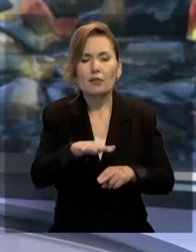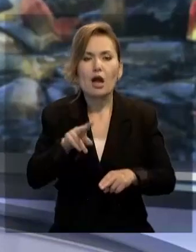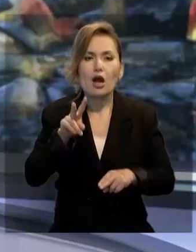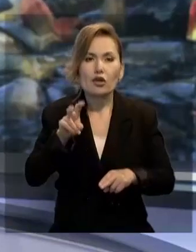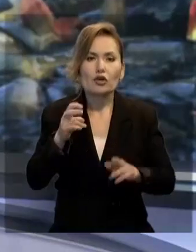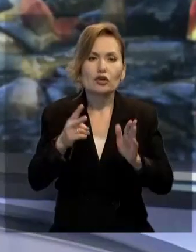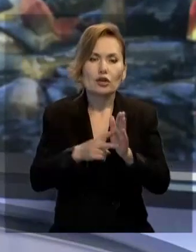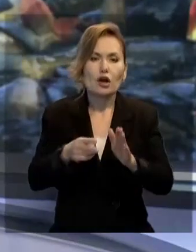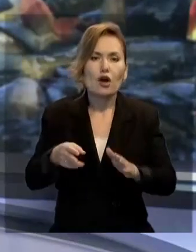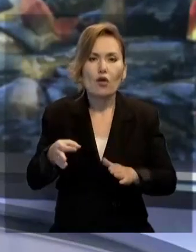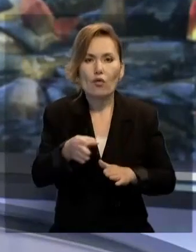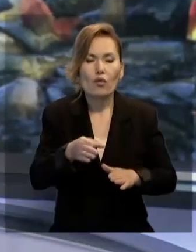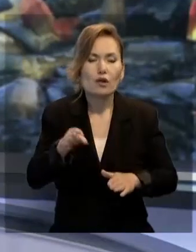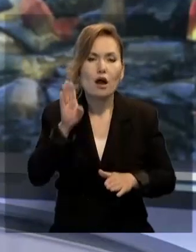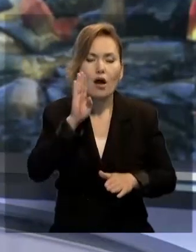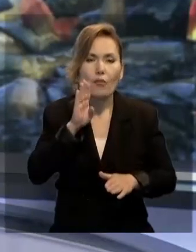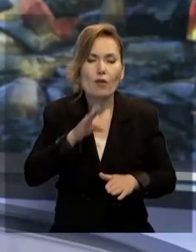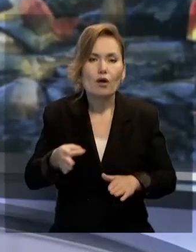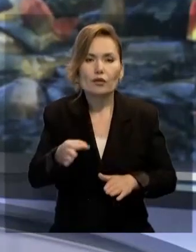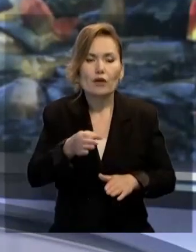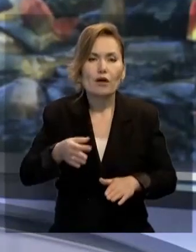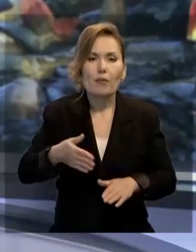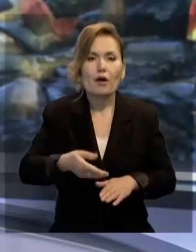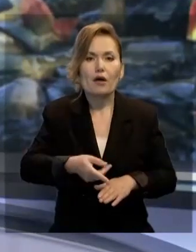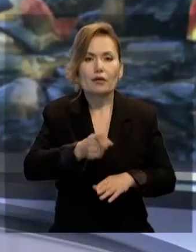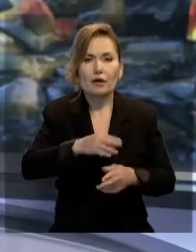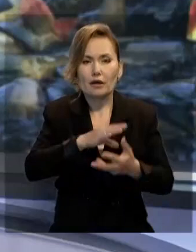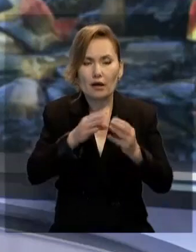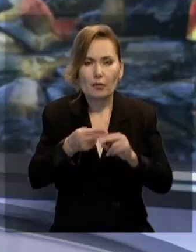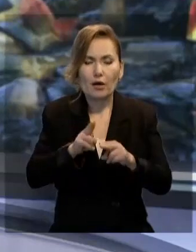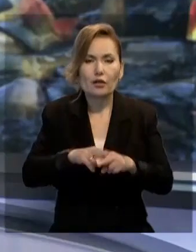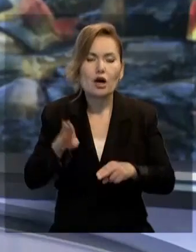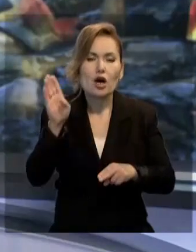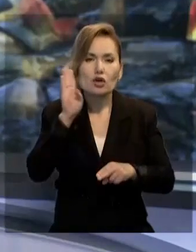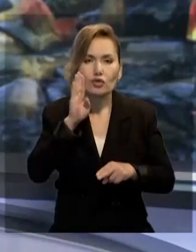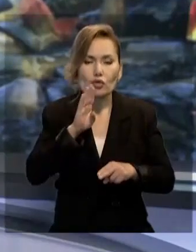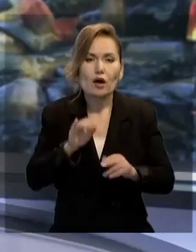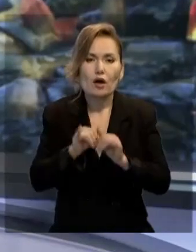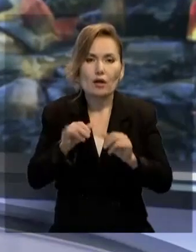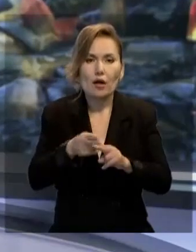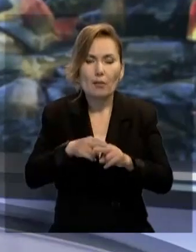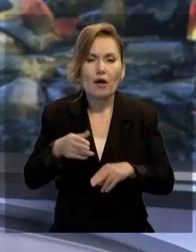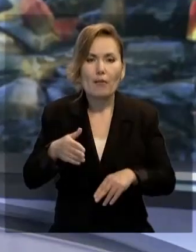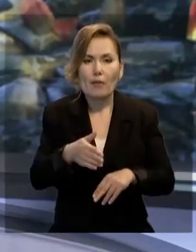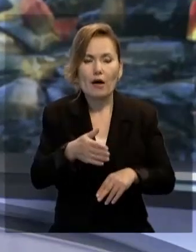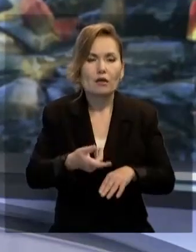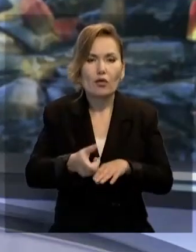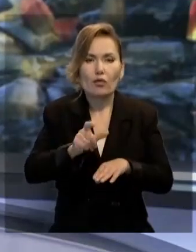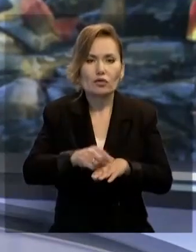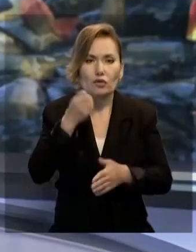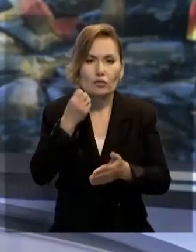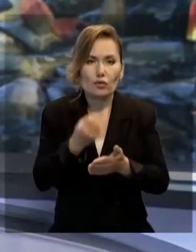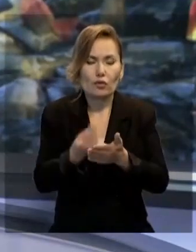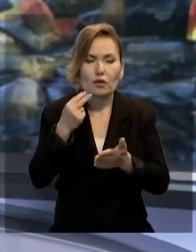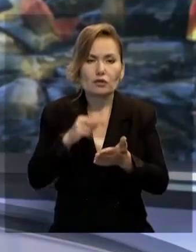207 kölden balık aulanat. Keyingi 5 yılda su marjan süzü kölemi birnişe esе artkan, bırak balık arzandamay otır.